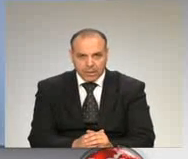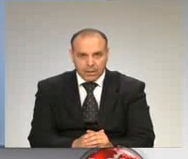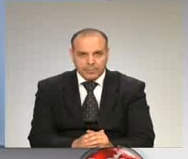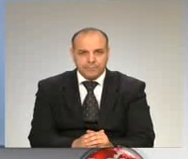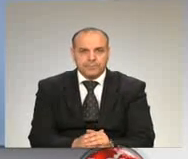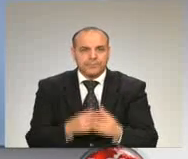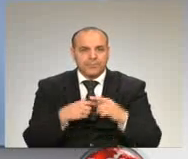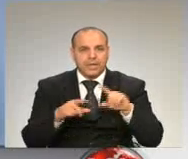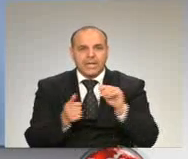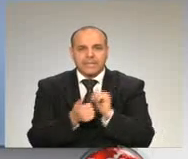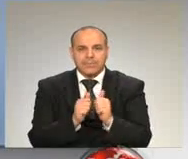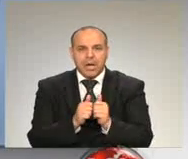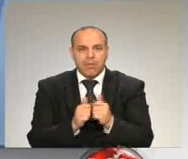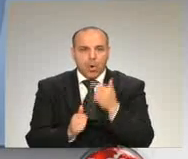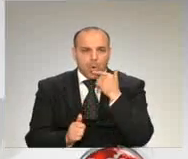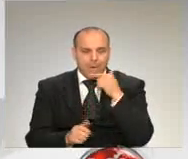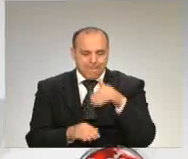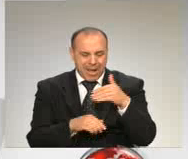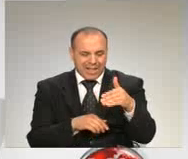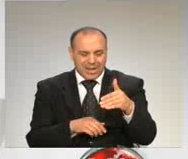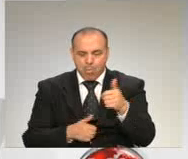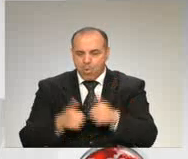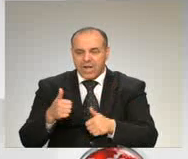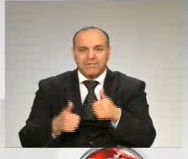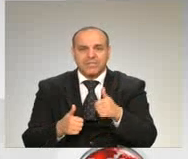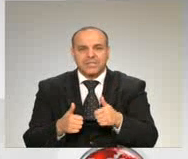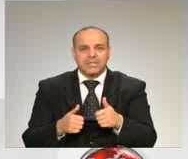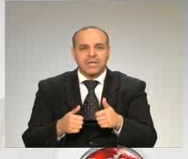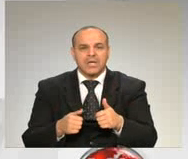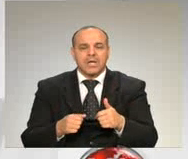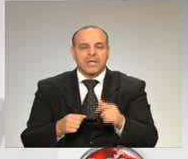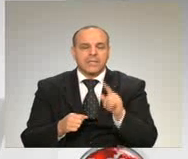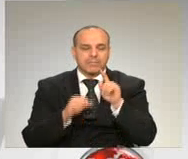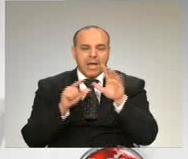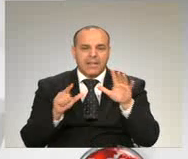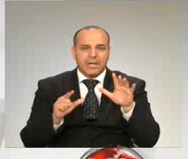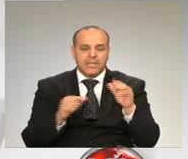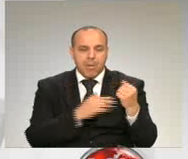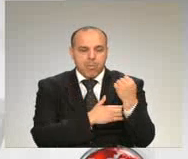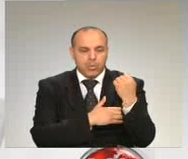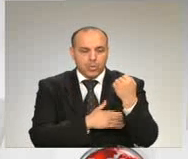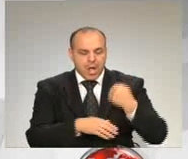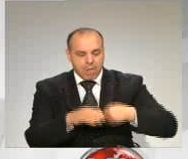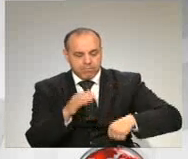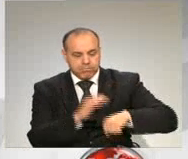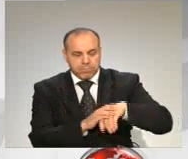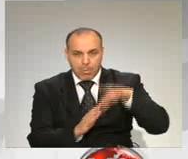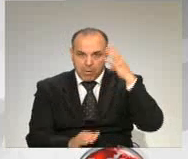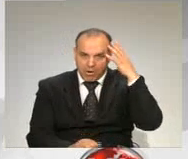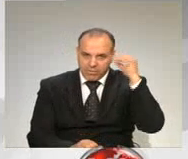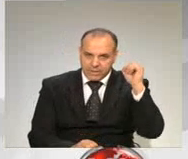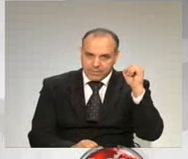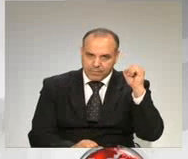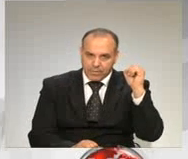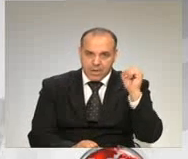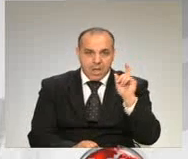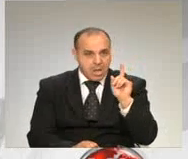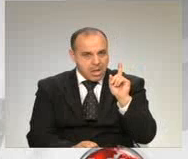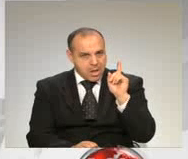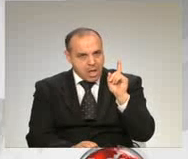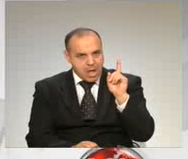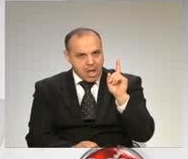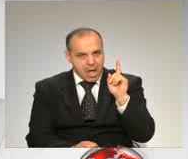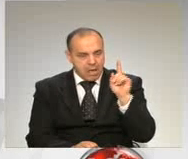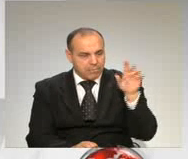في أخبار الرياضة، تقام بعد قليل منافسة الجولة 17 من بطولة الرابطة المحترفة الأولى لكرة القدم،